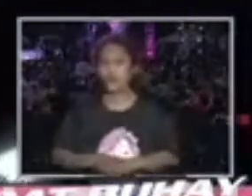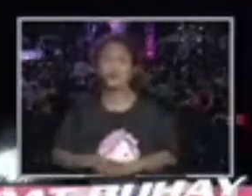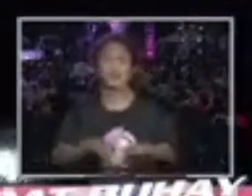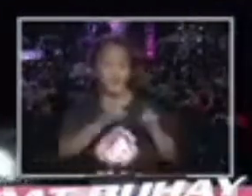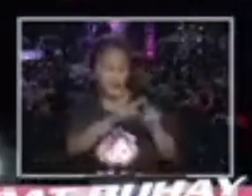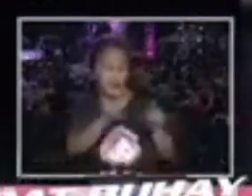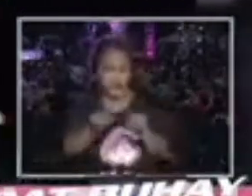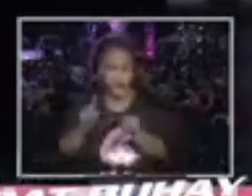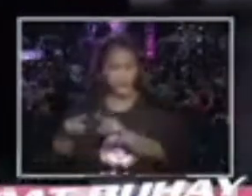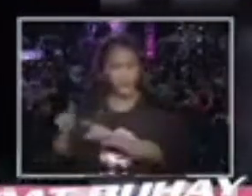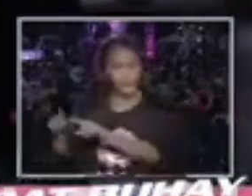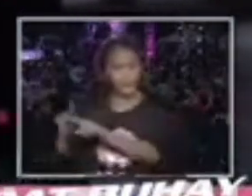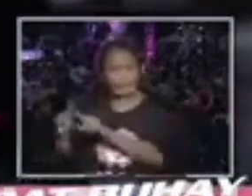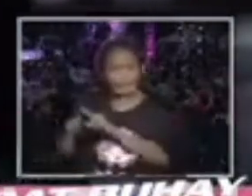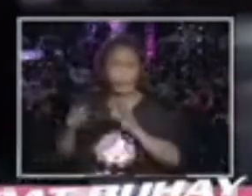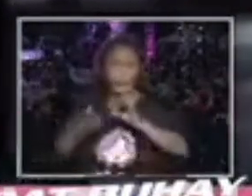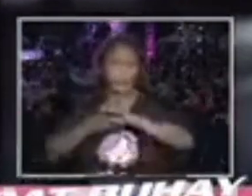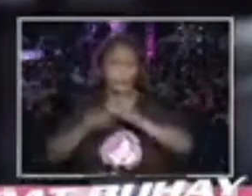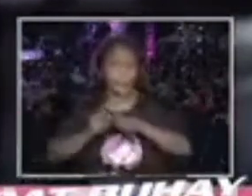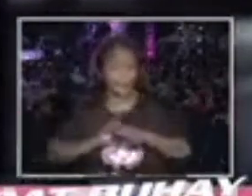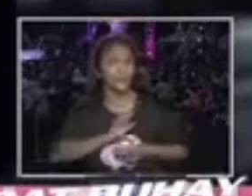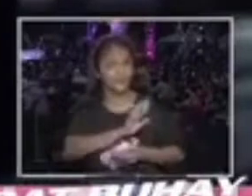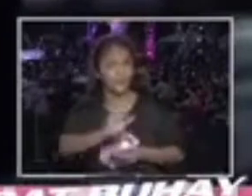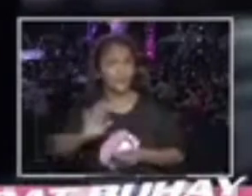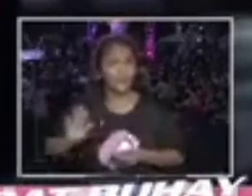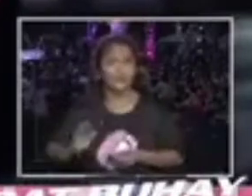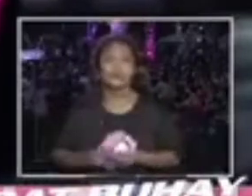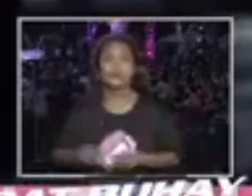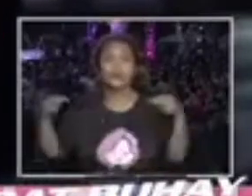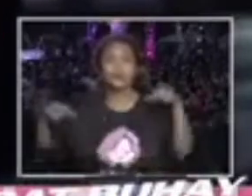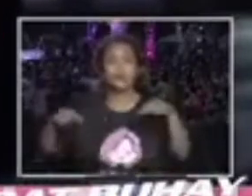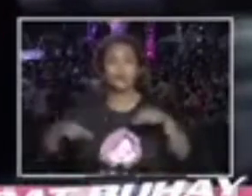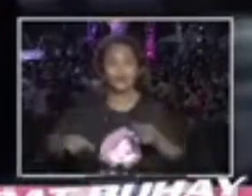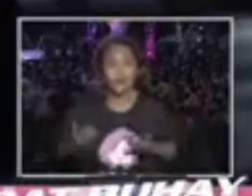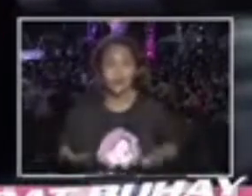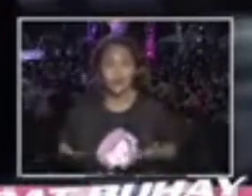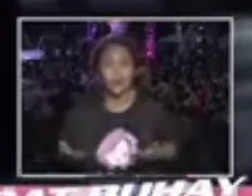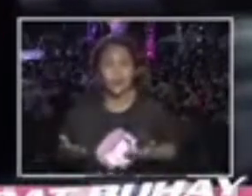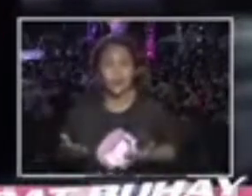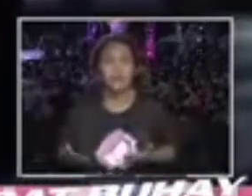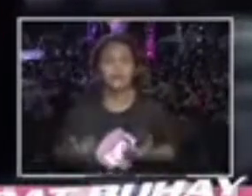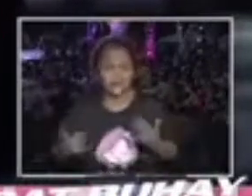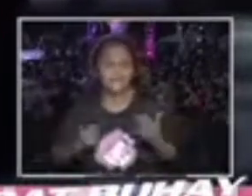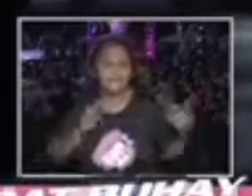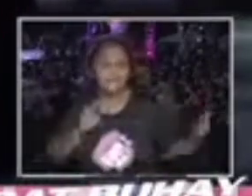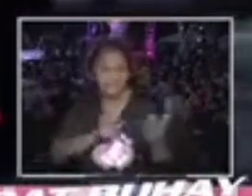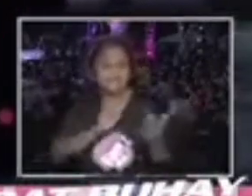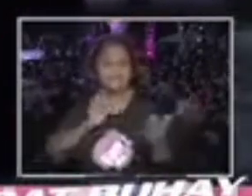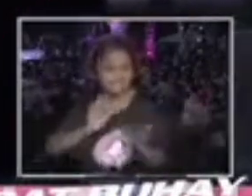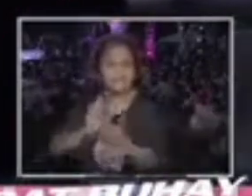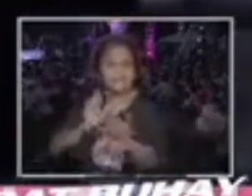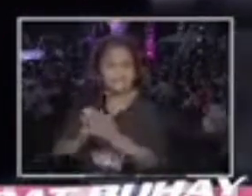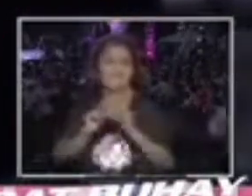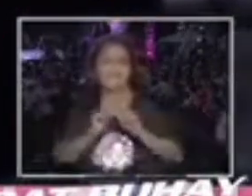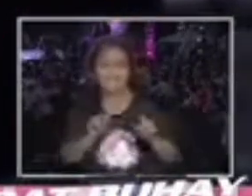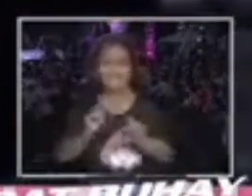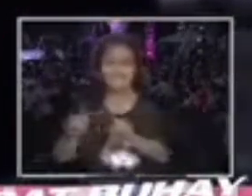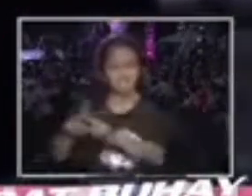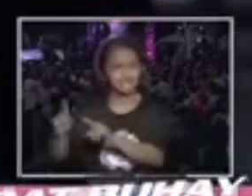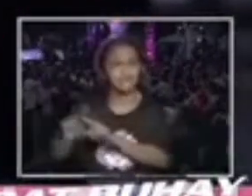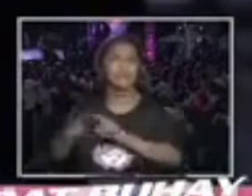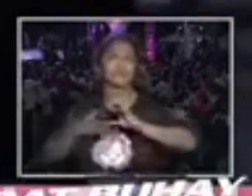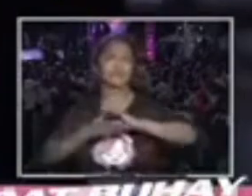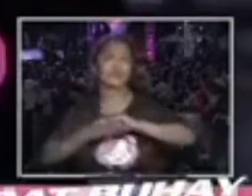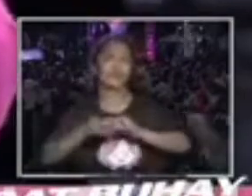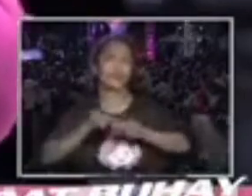Iba-iba man ang konteksto natin, dito at ngayon nagtatagpo ang ating iba't ibang mga